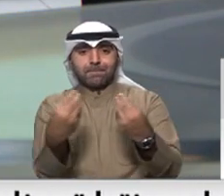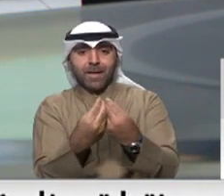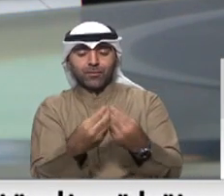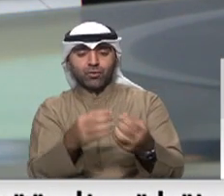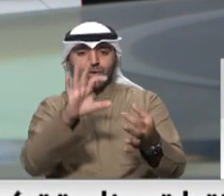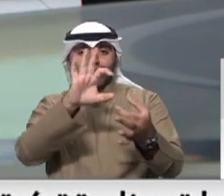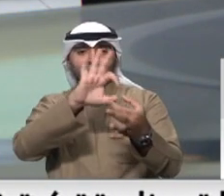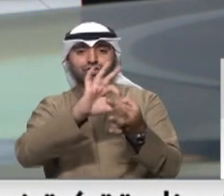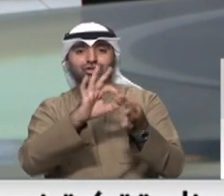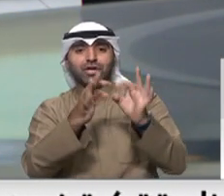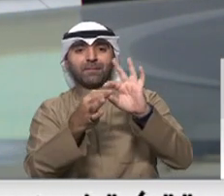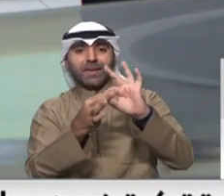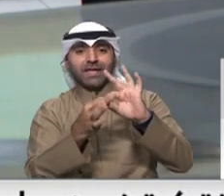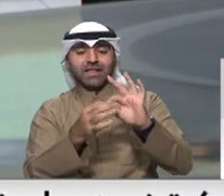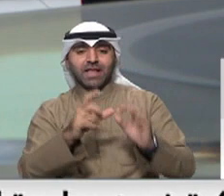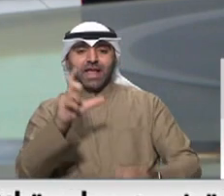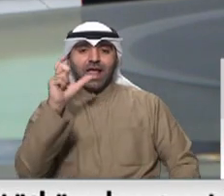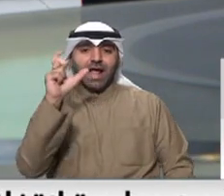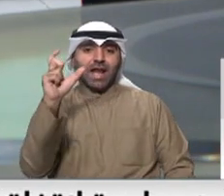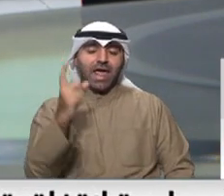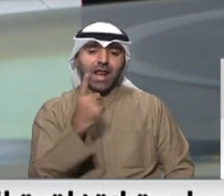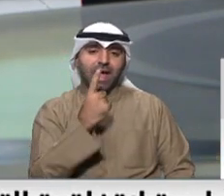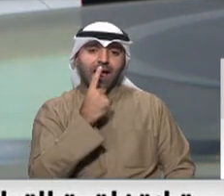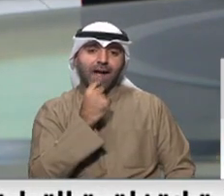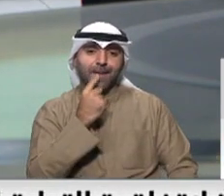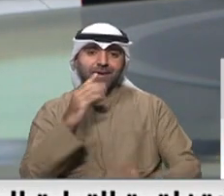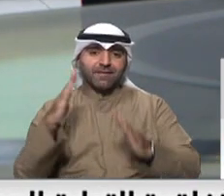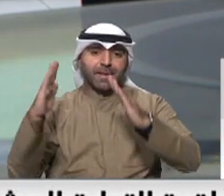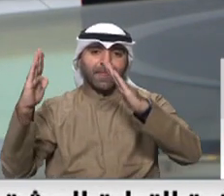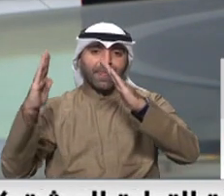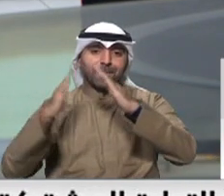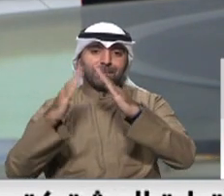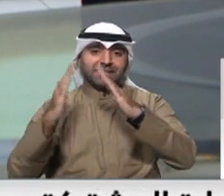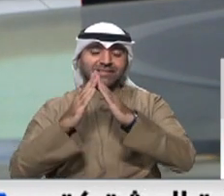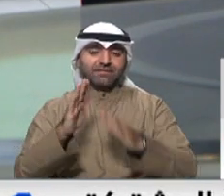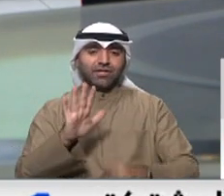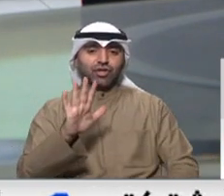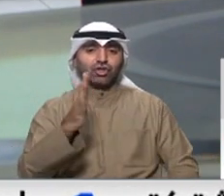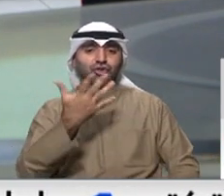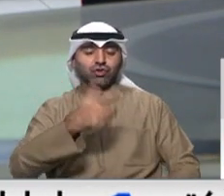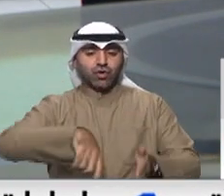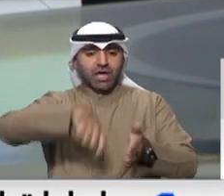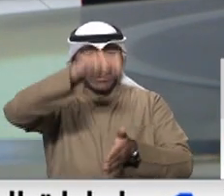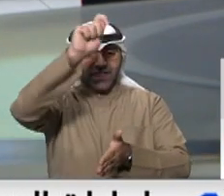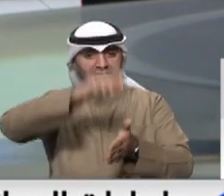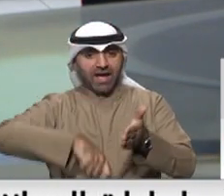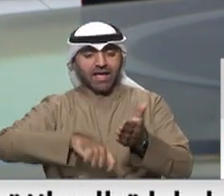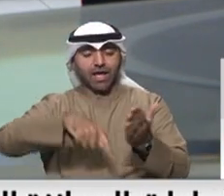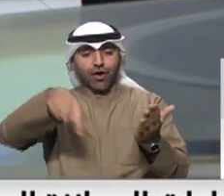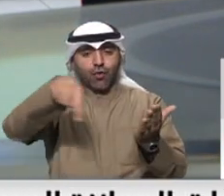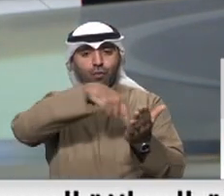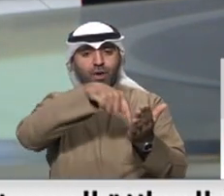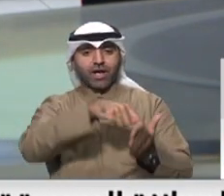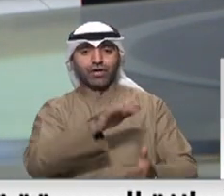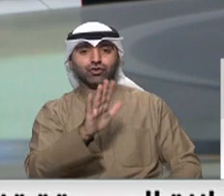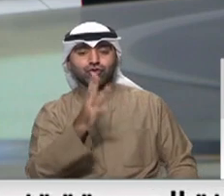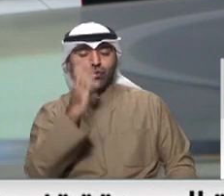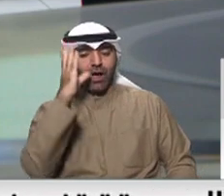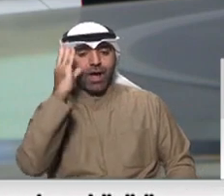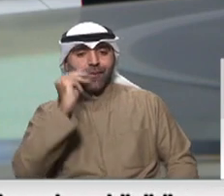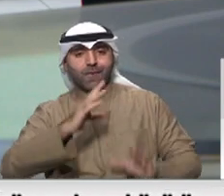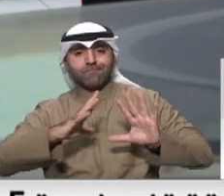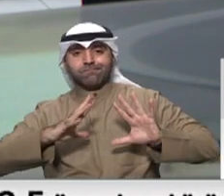غزة بتكلفة تزيد عن 2 مليون دولار من أجل تقديم الرعاية الطبية والصحية العاجلة